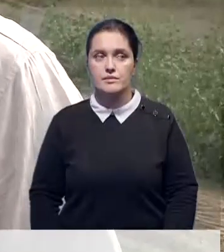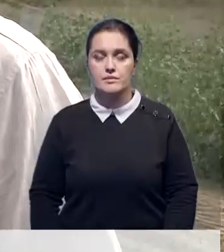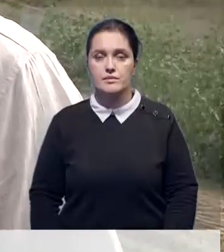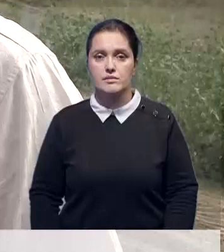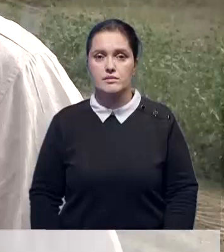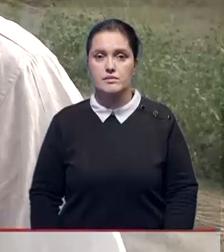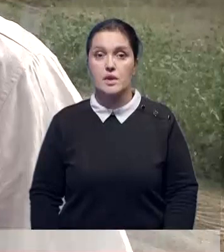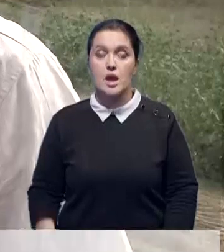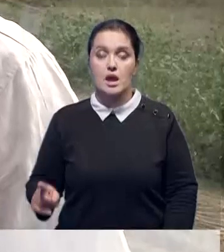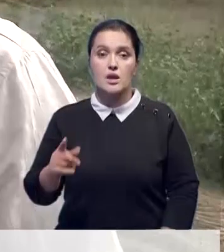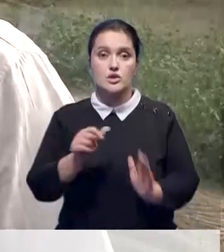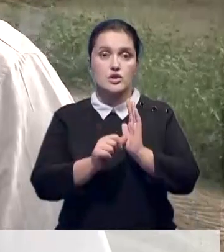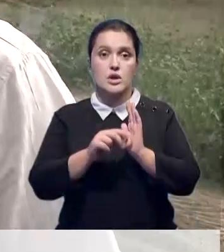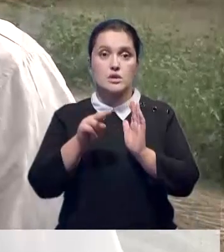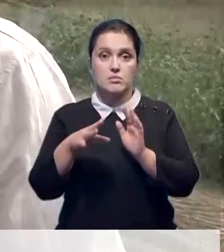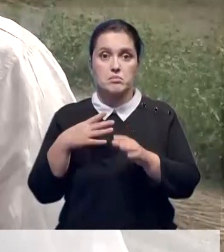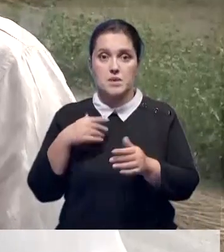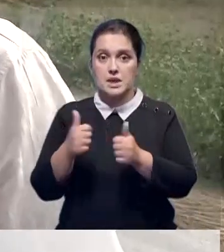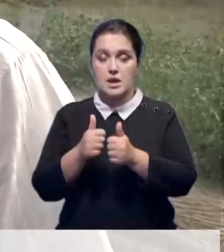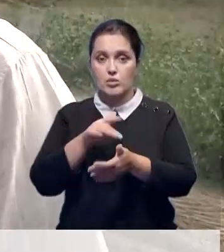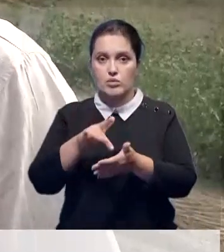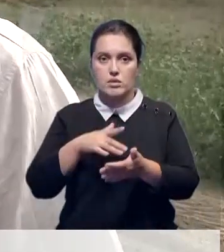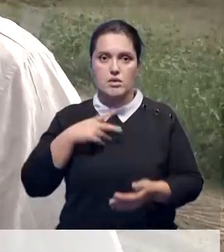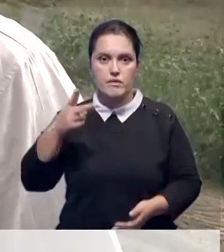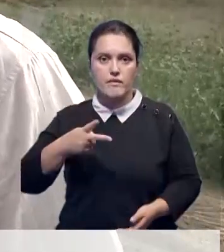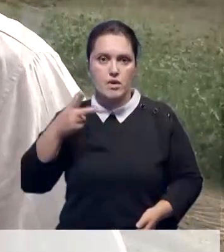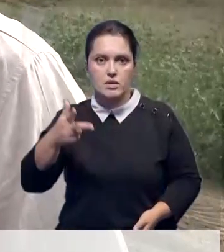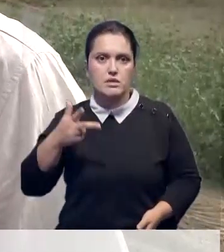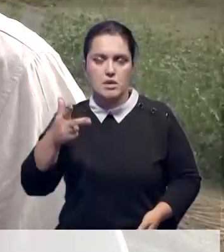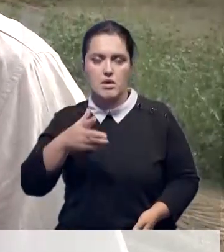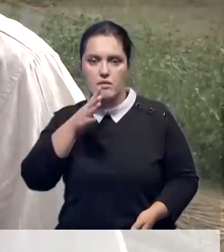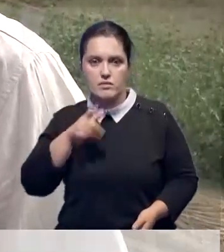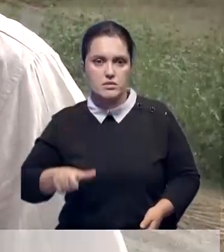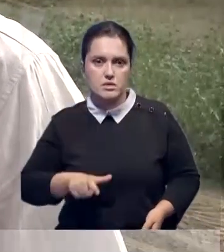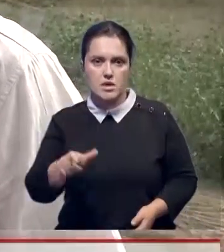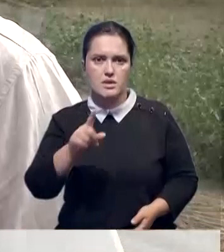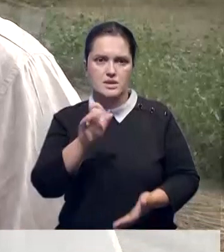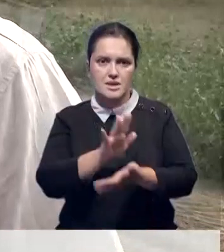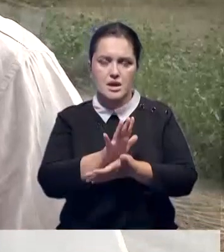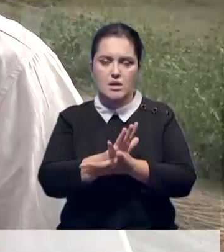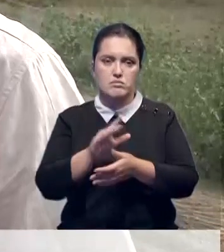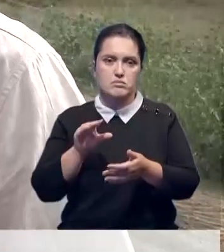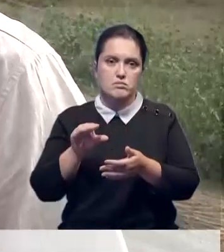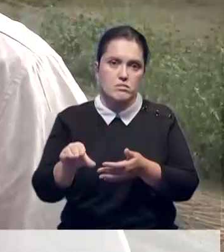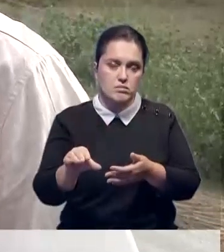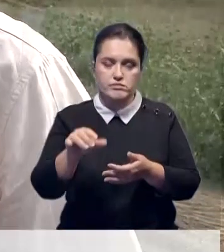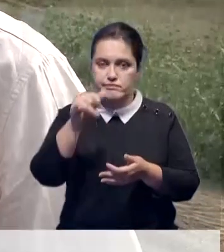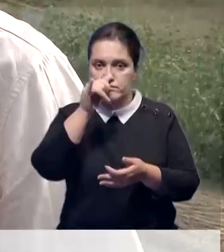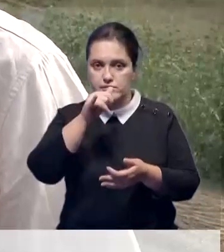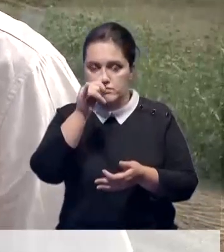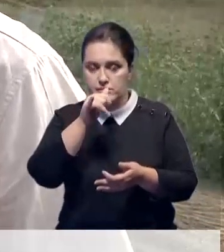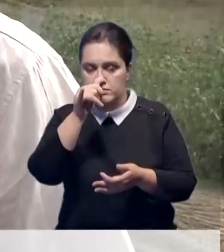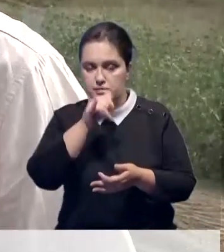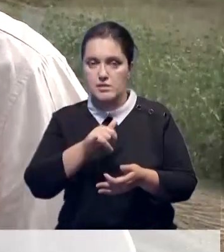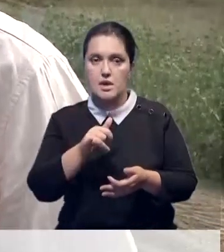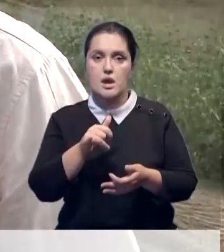Город всего в 60 километрах от нас, но ехали по 2-3 часа. Сложно было. Постоянно из-за грязи машины застревали. Даже внедорожники не могли